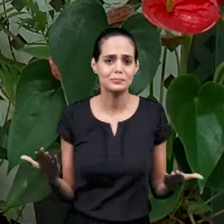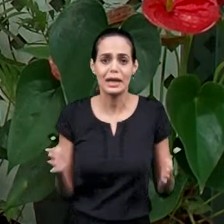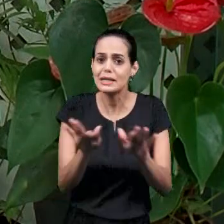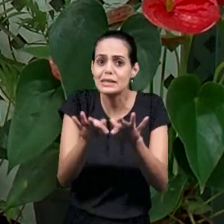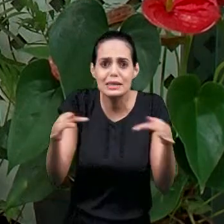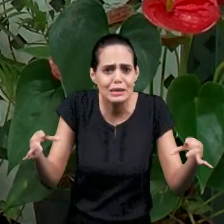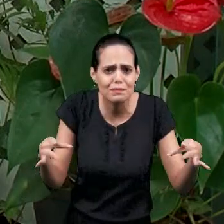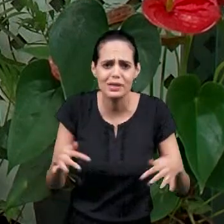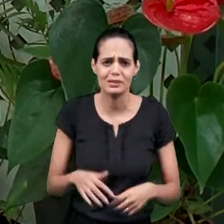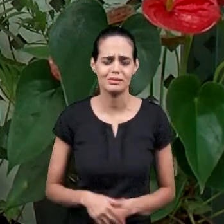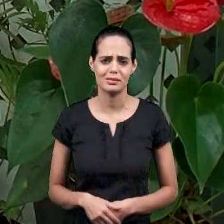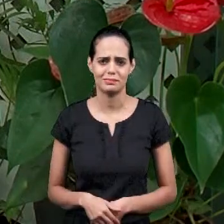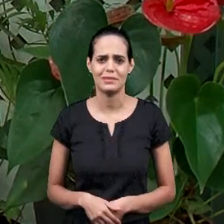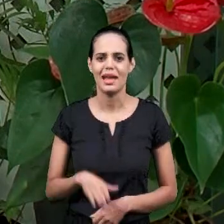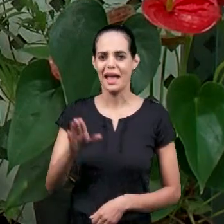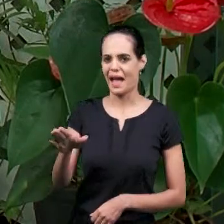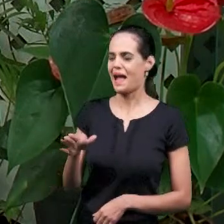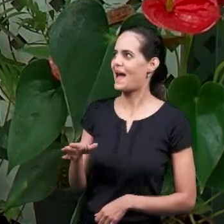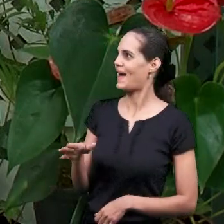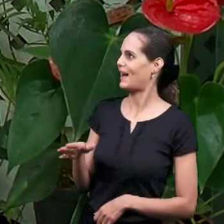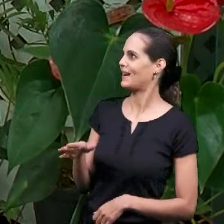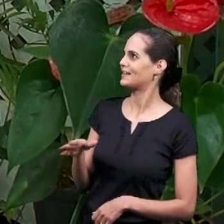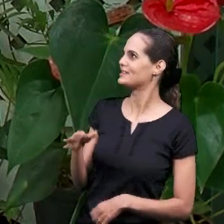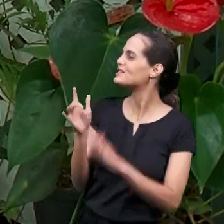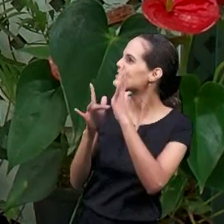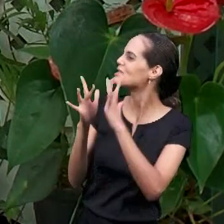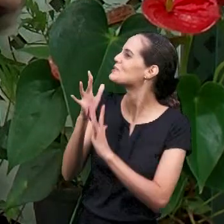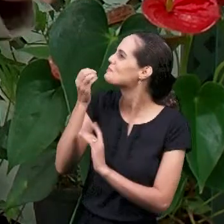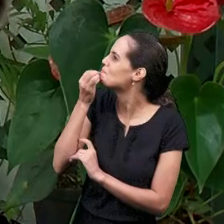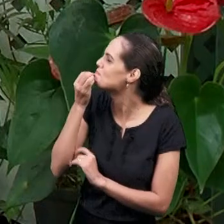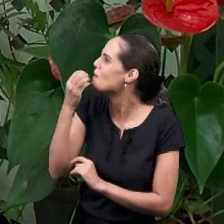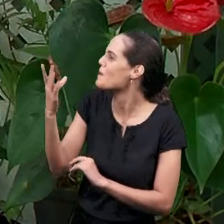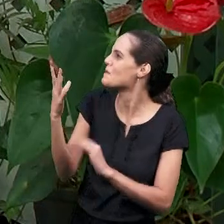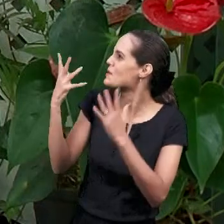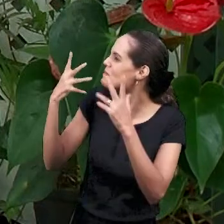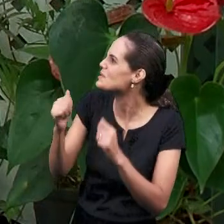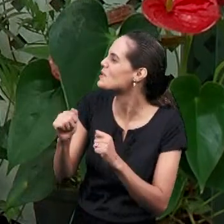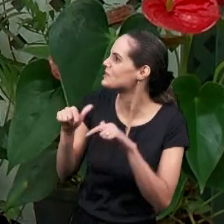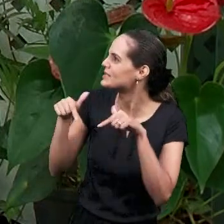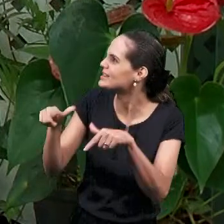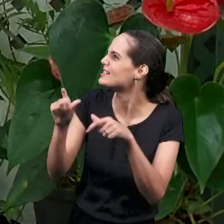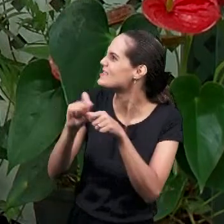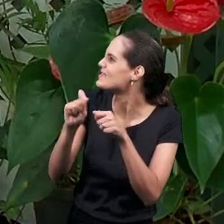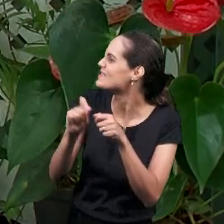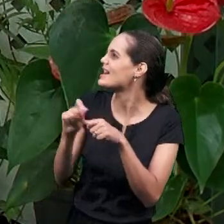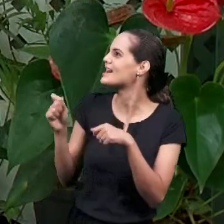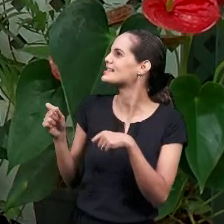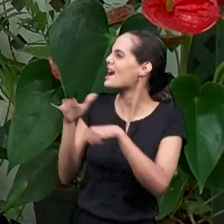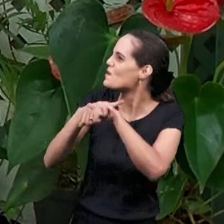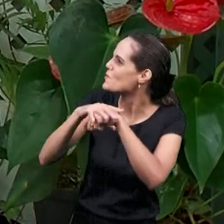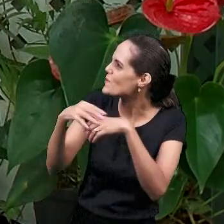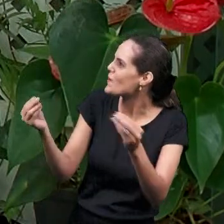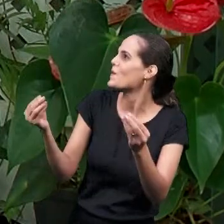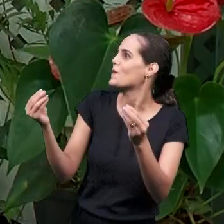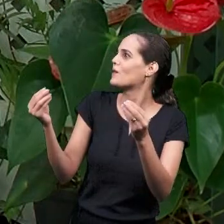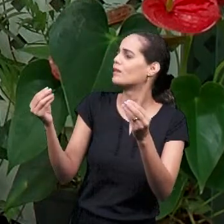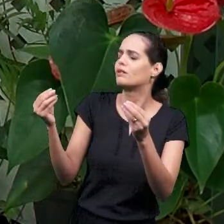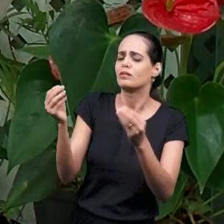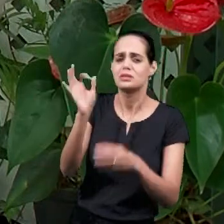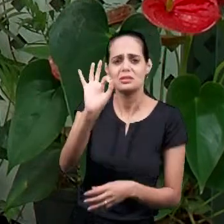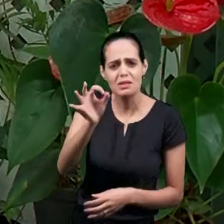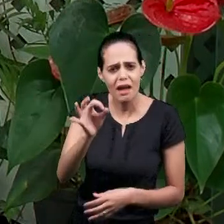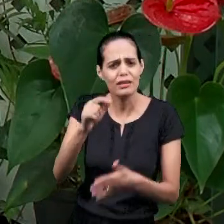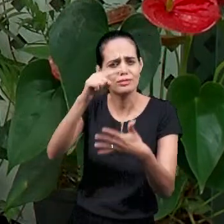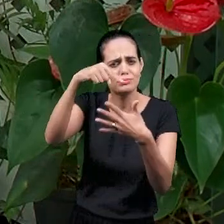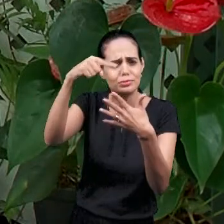ça. Aujourd'hui, les personnes pensent qu'il fait des éloges à Jésus. Jésus est bon, Jésus a fait, Jésus s'est passé, il a guéri,